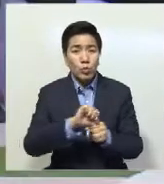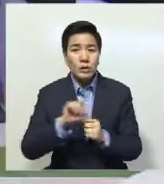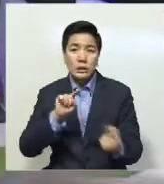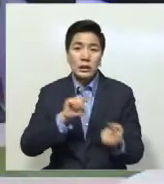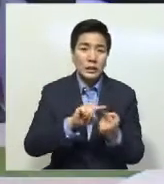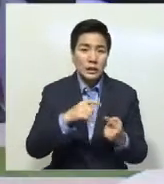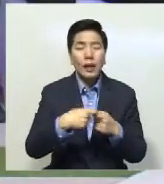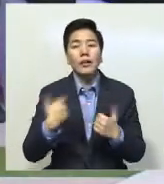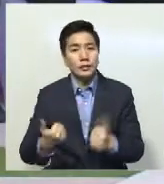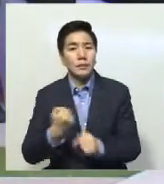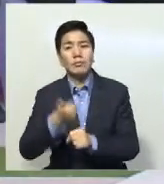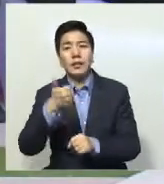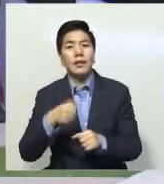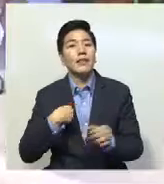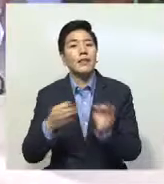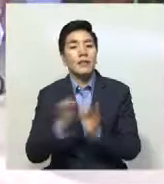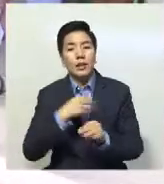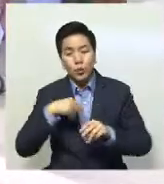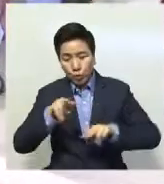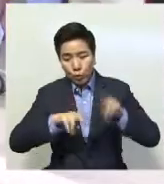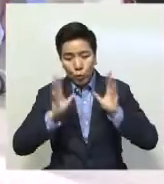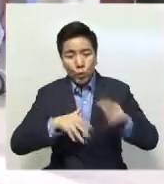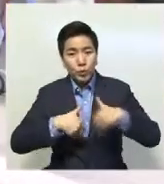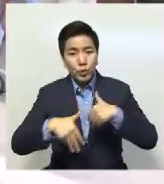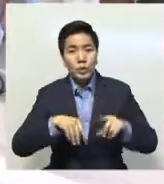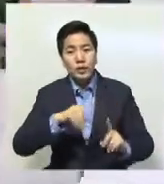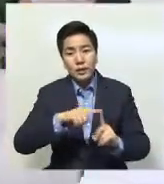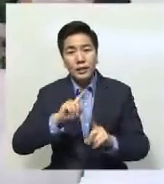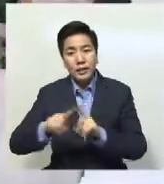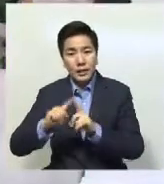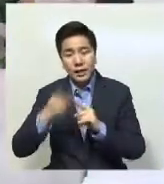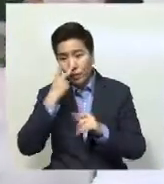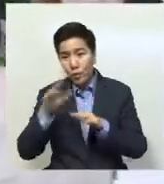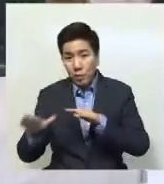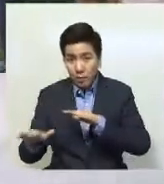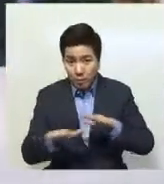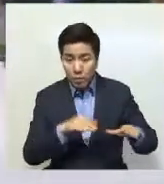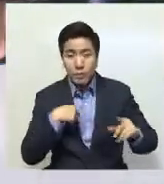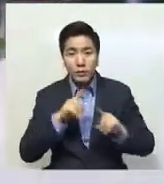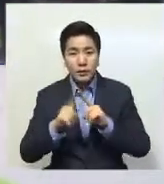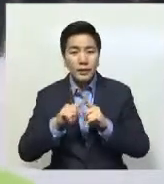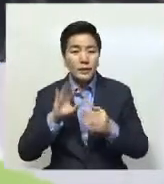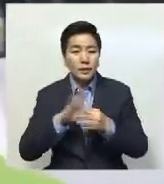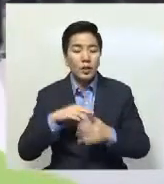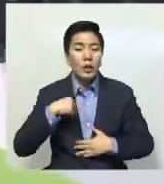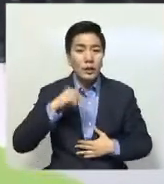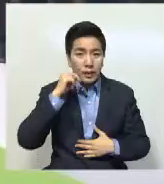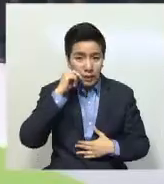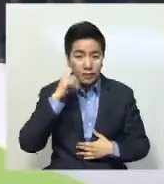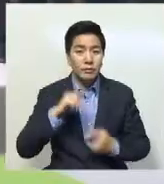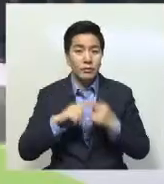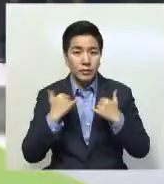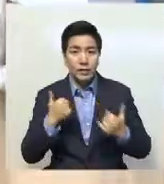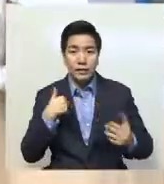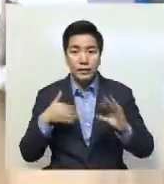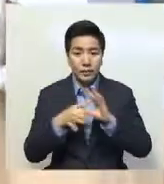ได้ซึ่งเป็นอีกหนึ่งในมาตรการการดูแลพี่น้องประชาชนในพื้นที่และการเตรียมความพร้อมรับมือสถานการณ์น้ำของโรงพยาบาลพระจอมเกล้